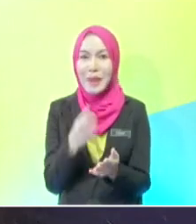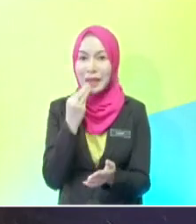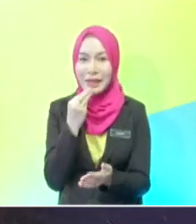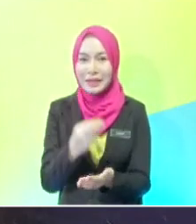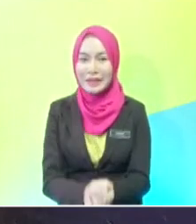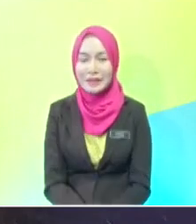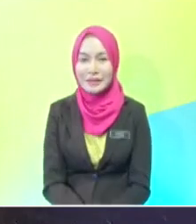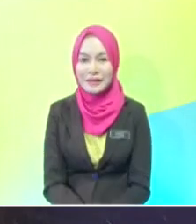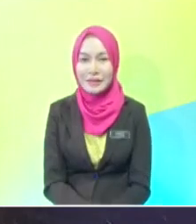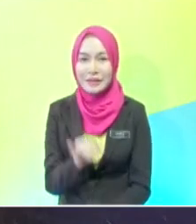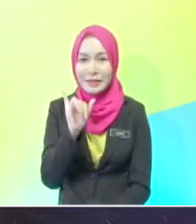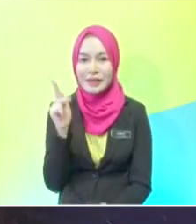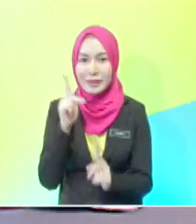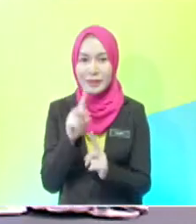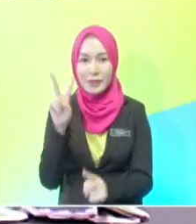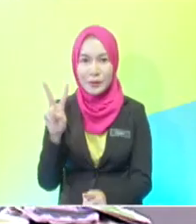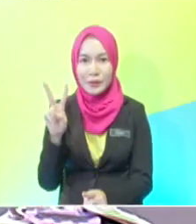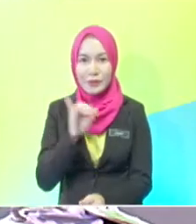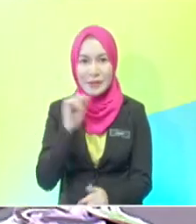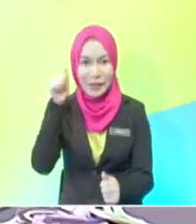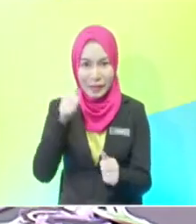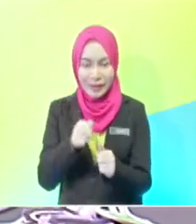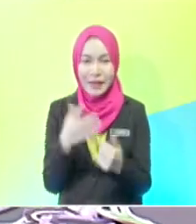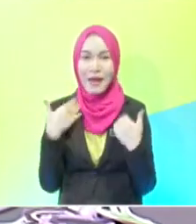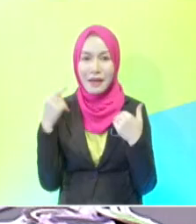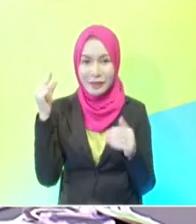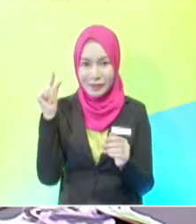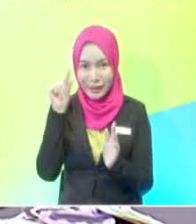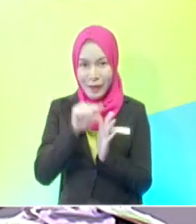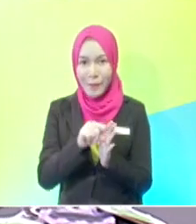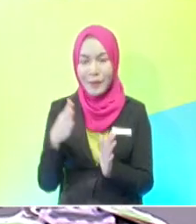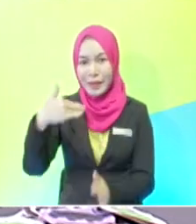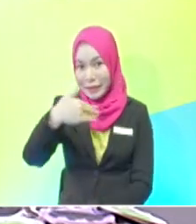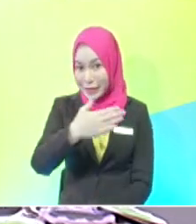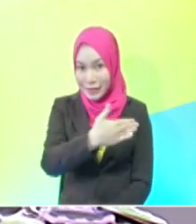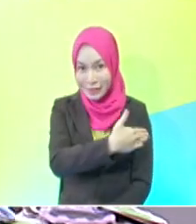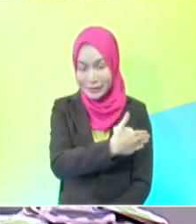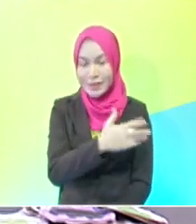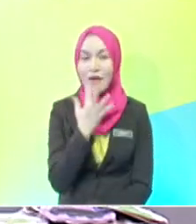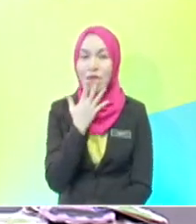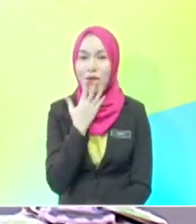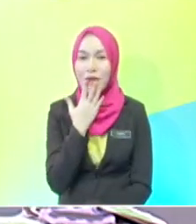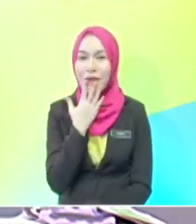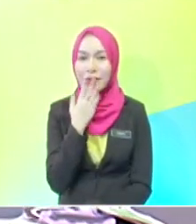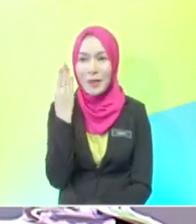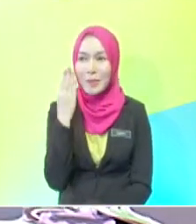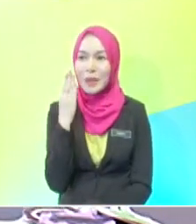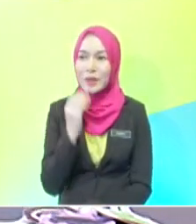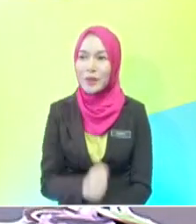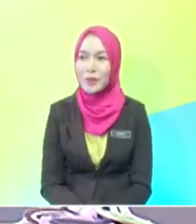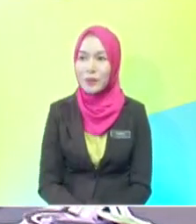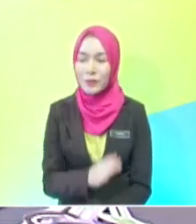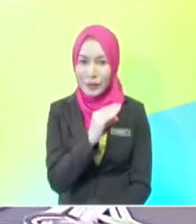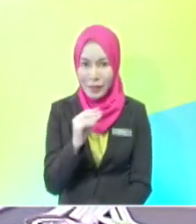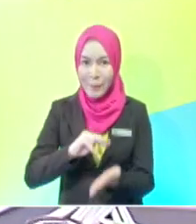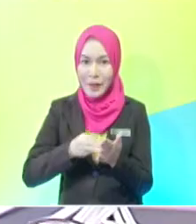oke yang pertama betul tadi ada gambar ikan lucu go agama ikan warna biru dan ia